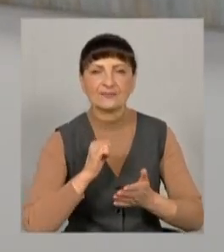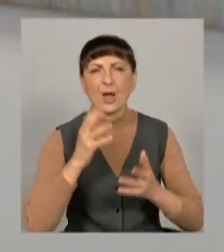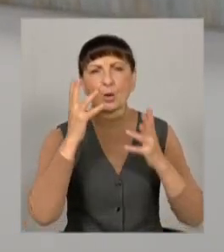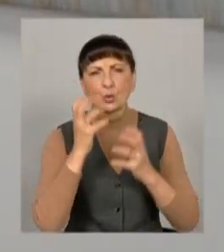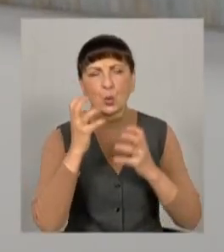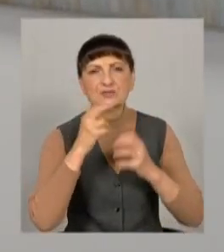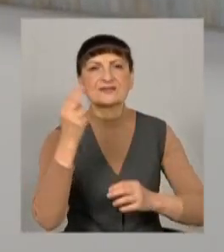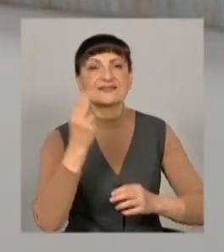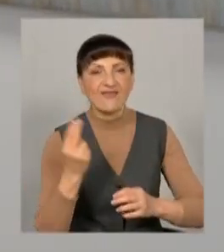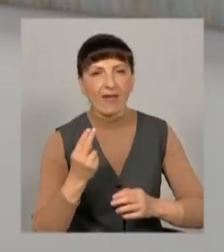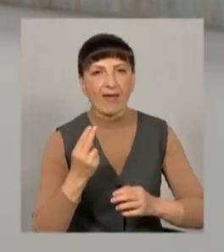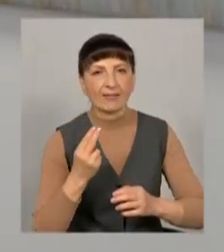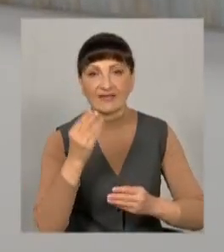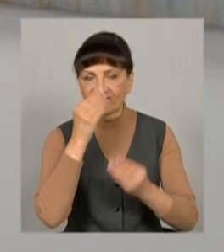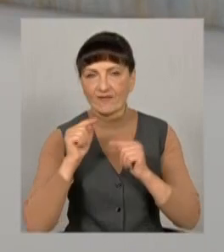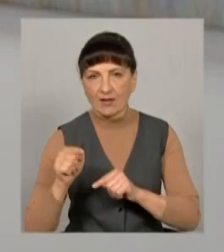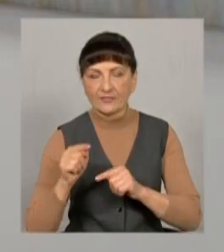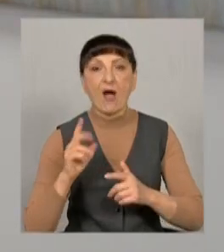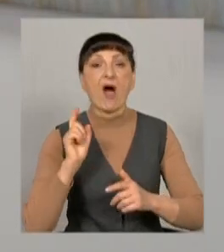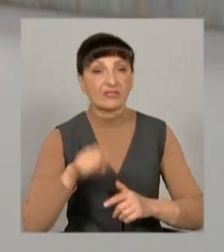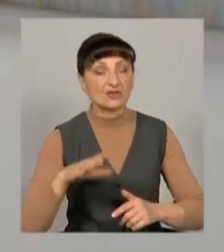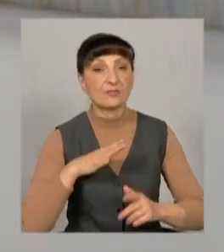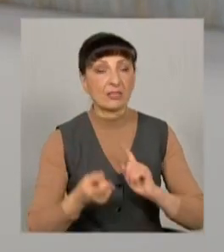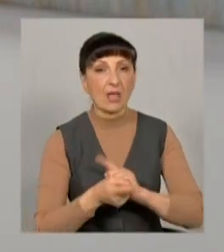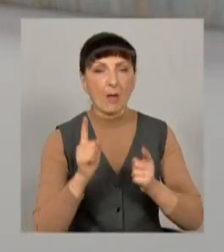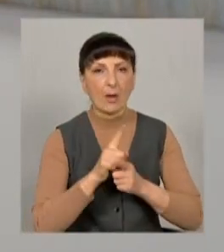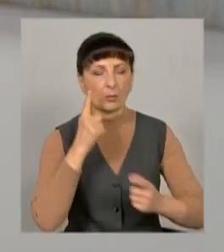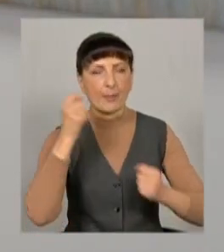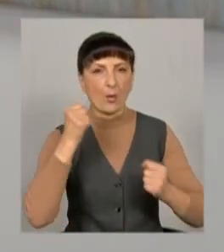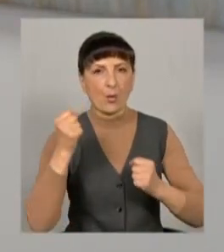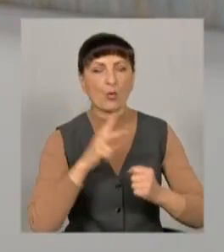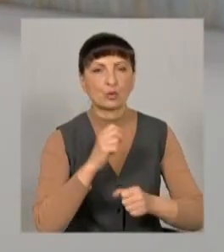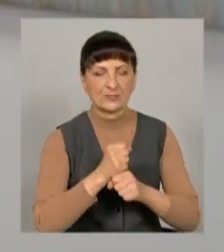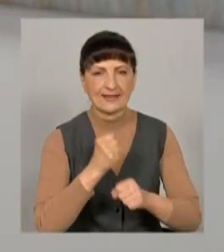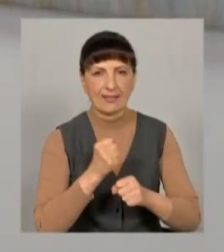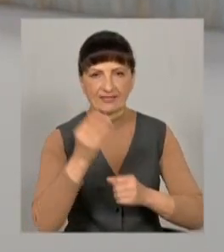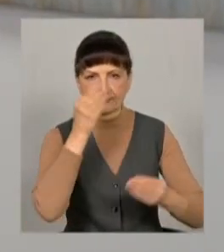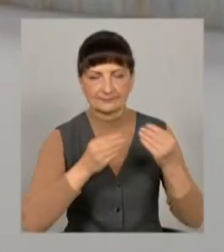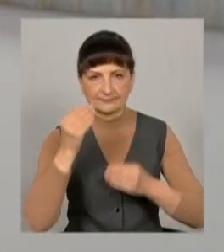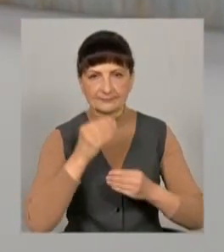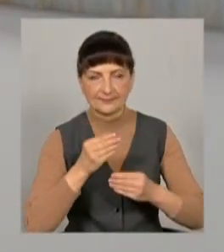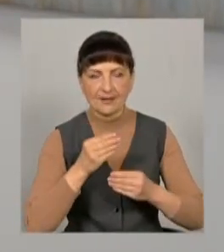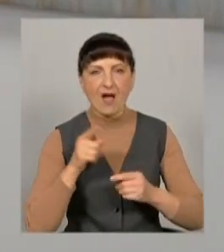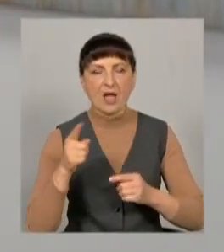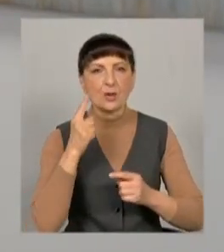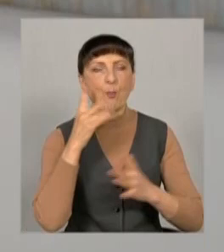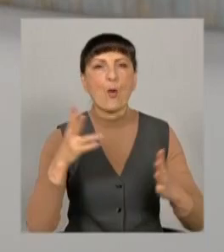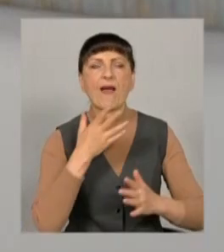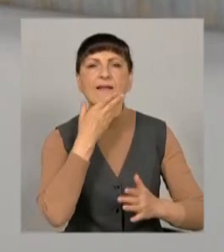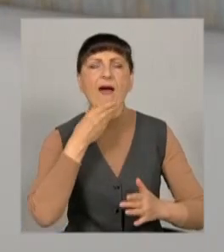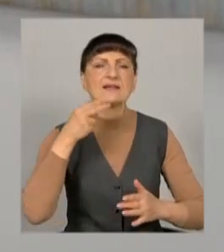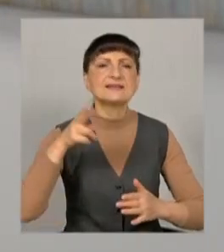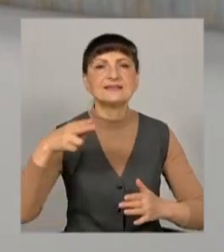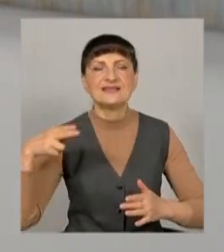цвета и так далее. Или наоборот, в некоторых случаях даже бывает, что те, кто подделывают оригинальный товар, они более красочную